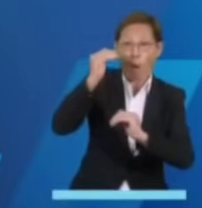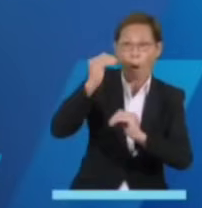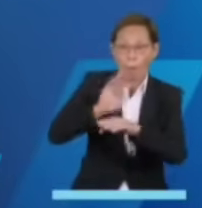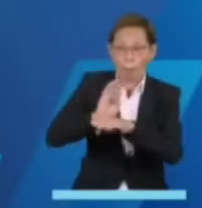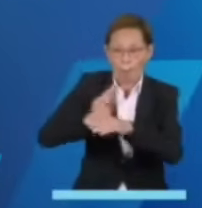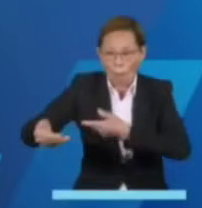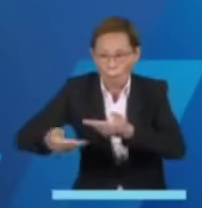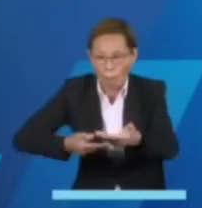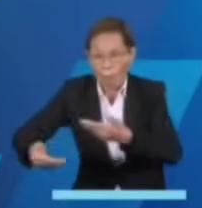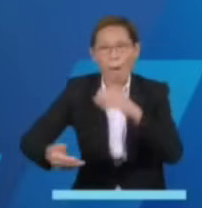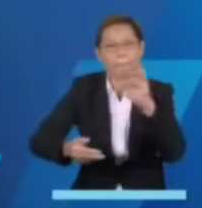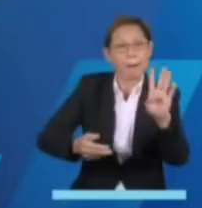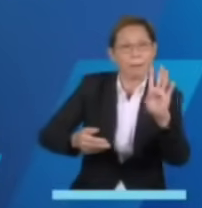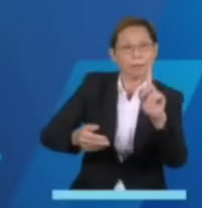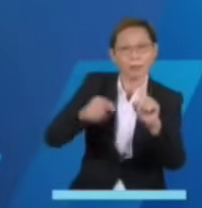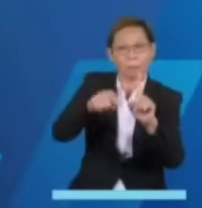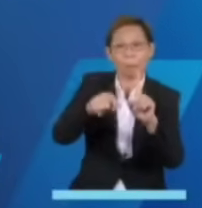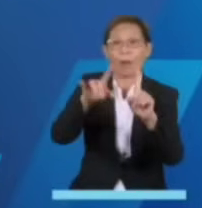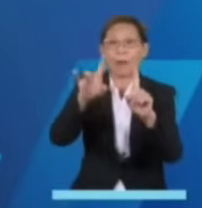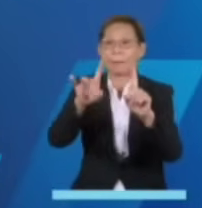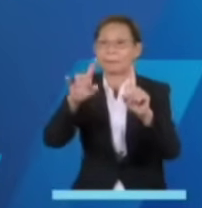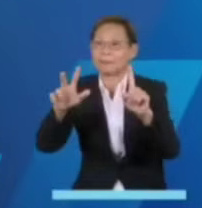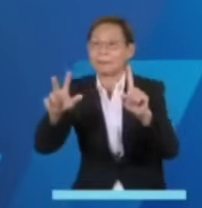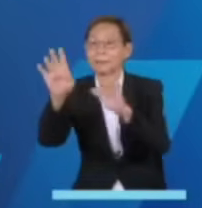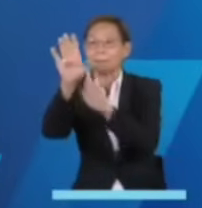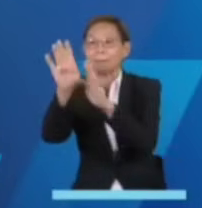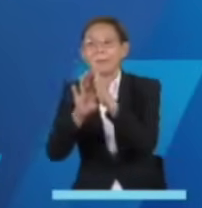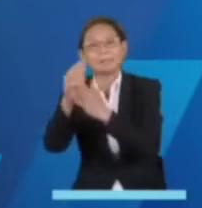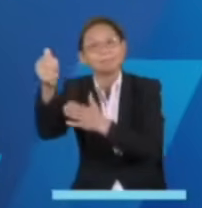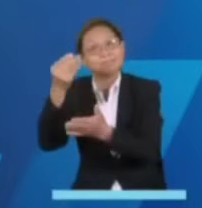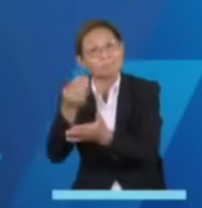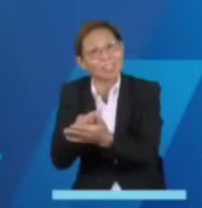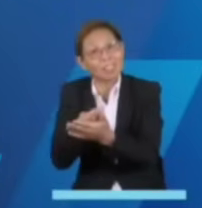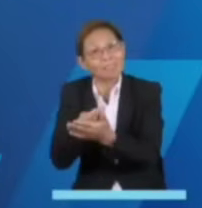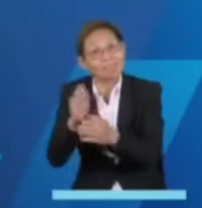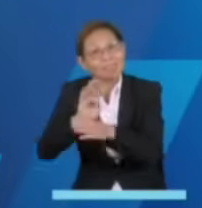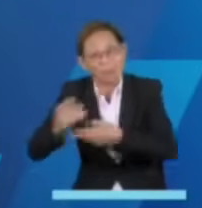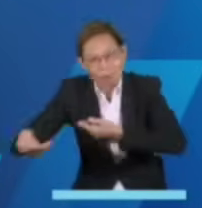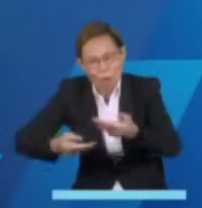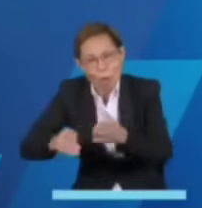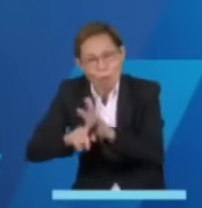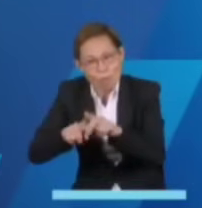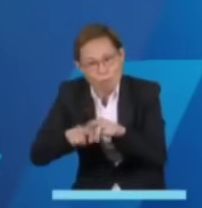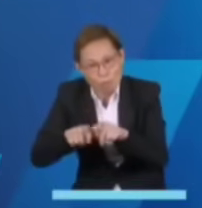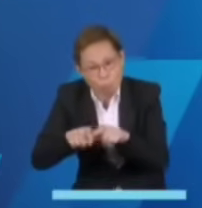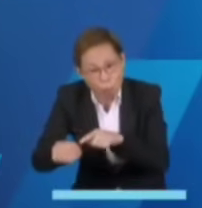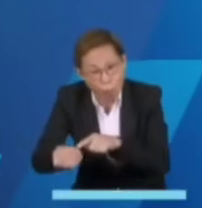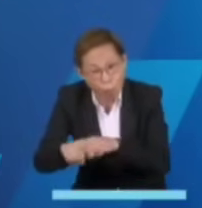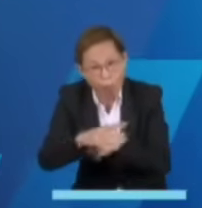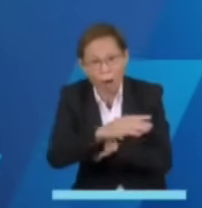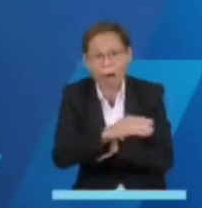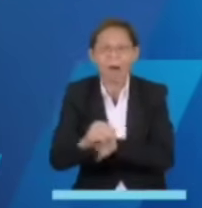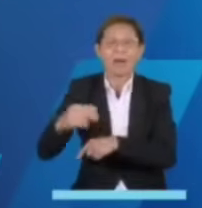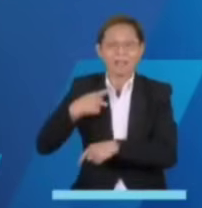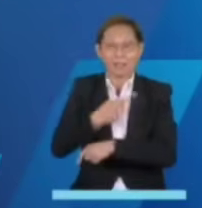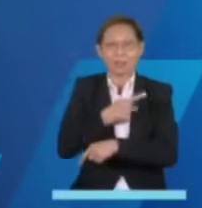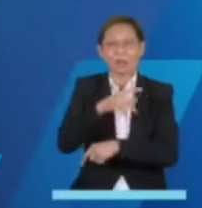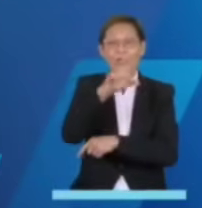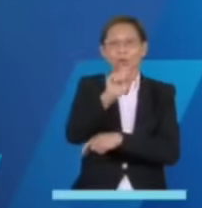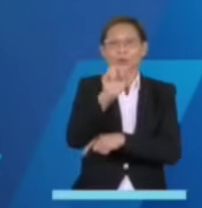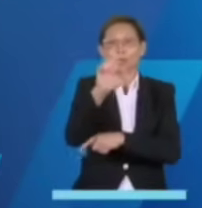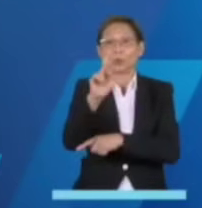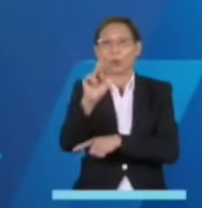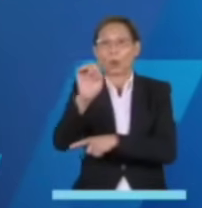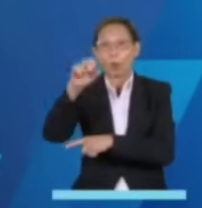berjumlah 41.83 bilion ringgit. Dan syukur kerana kita telah